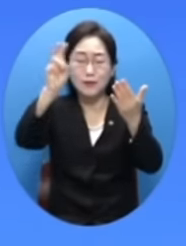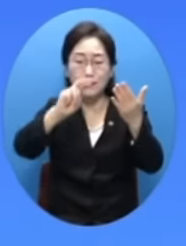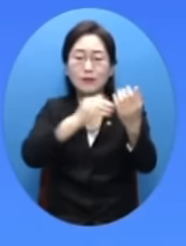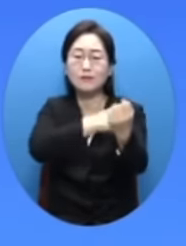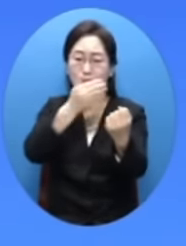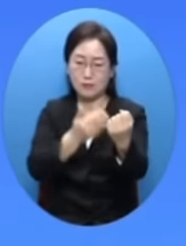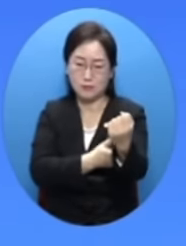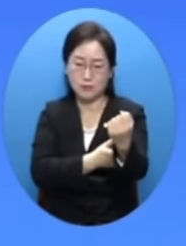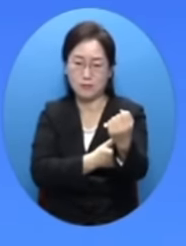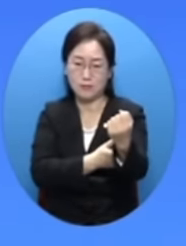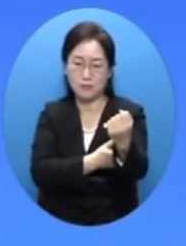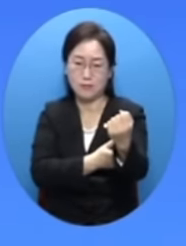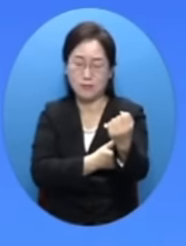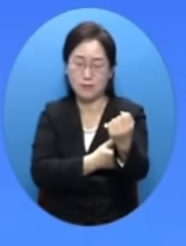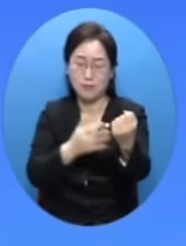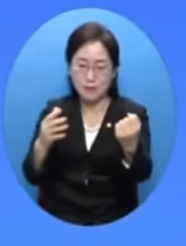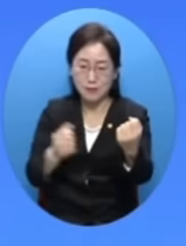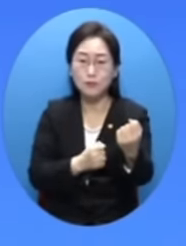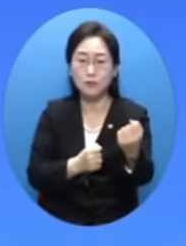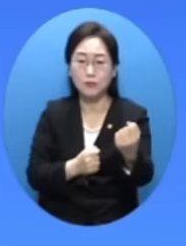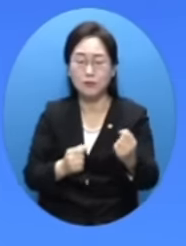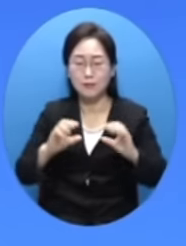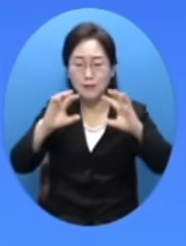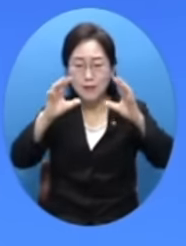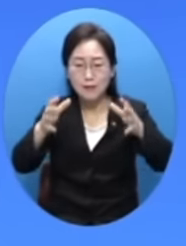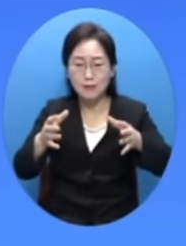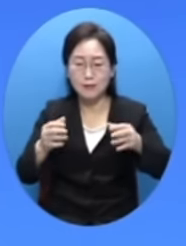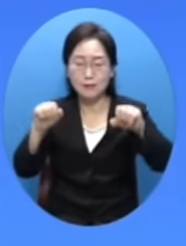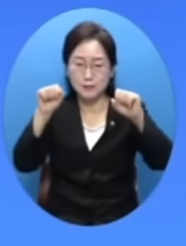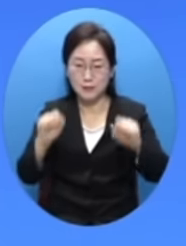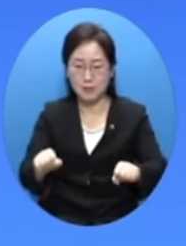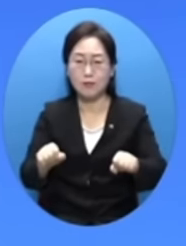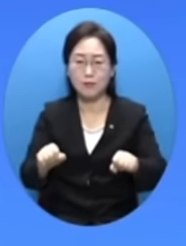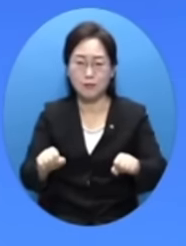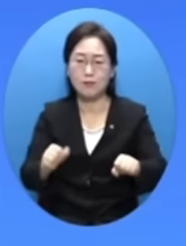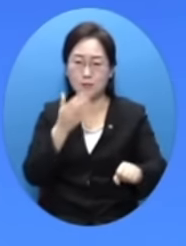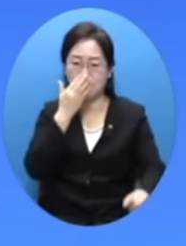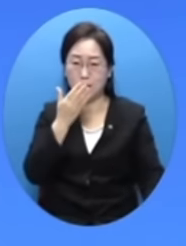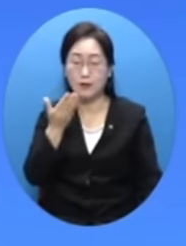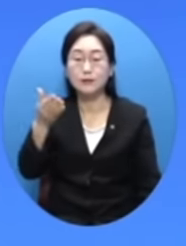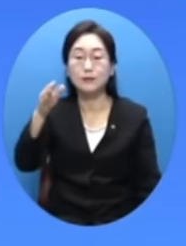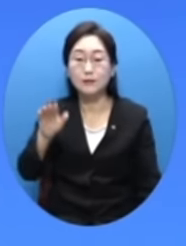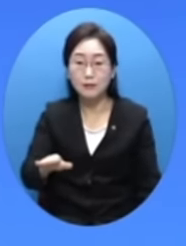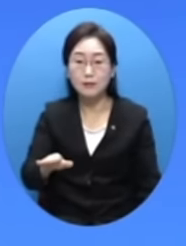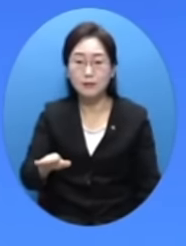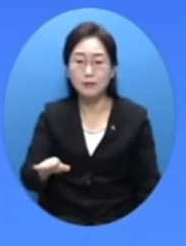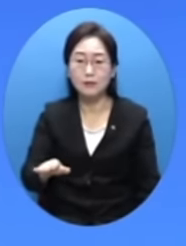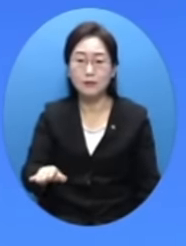갖고 이 세상에 존재하게 된 것입니다. 그런데